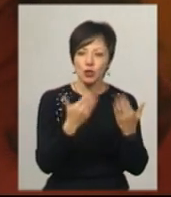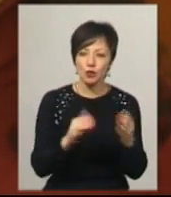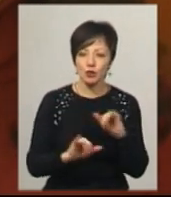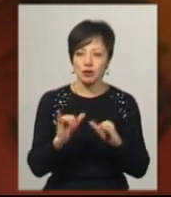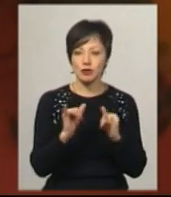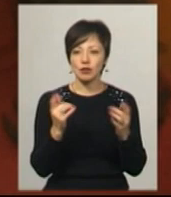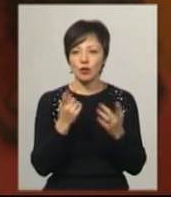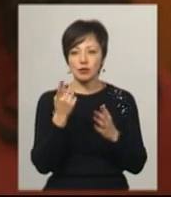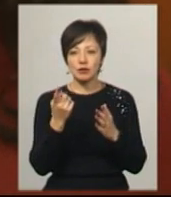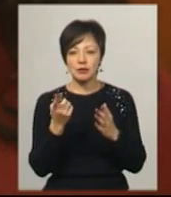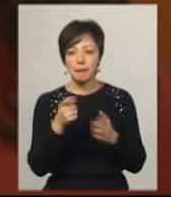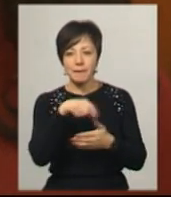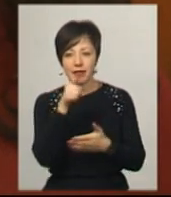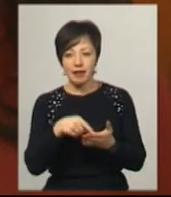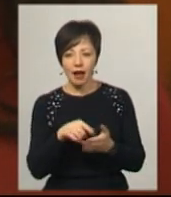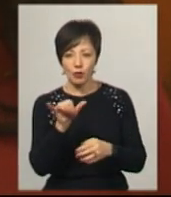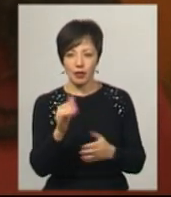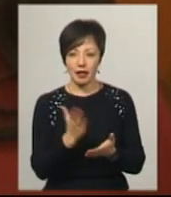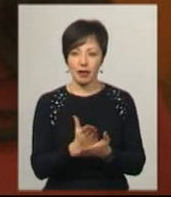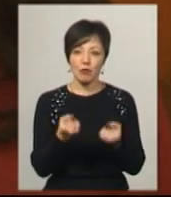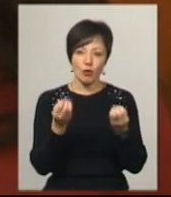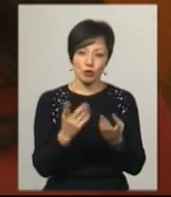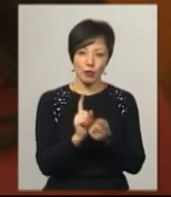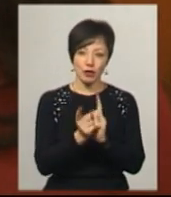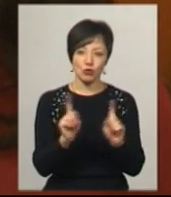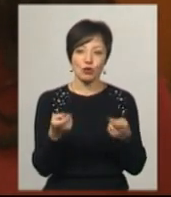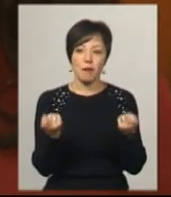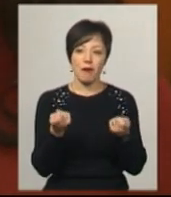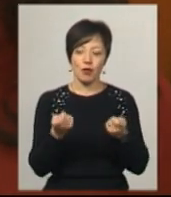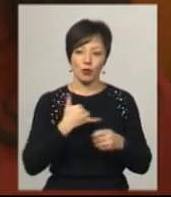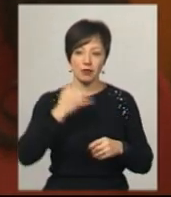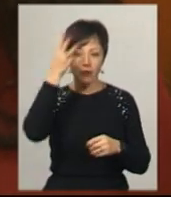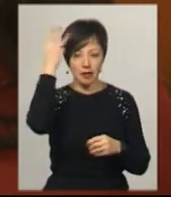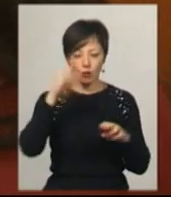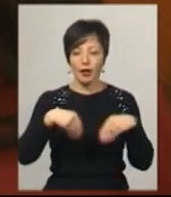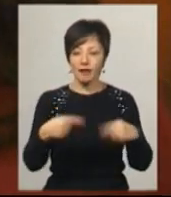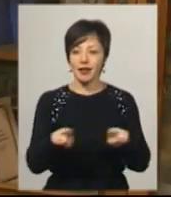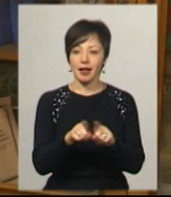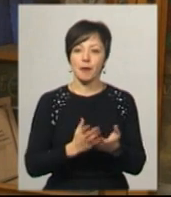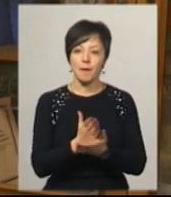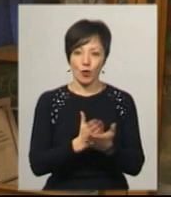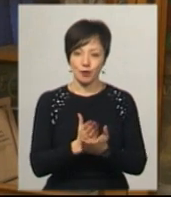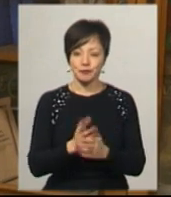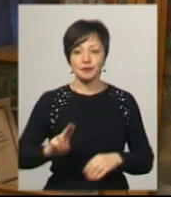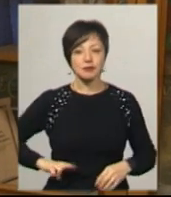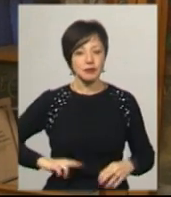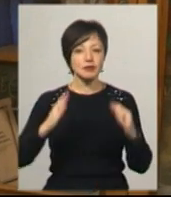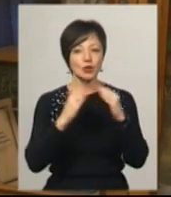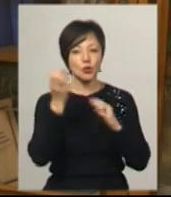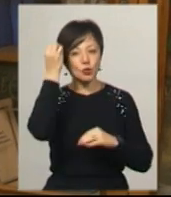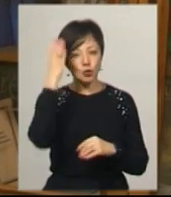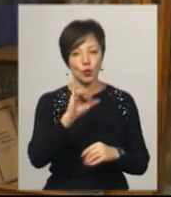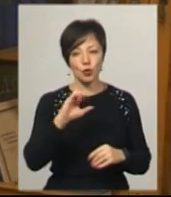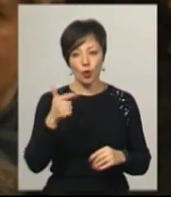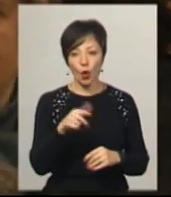наприклад, щось, якісь питання в них є. Ну, і просто перекладачів дуже мало в нас в Хмельницькому, щоб надавали такі послуги. Директорка будинку культури